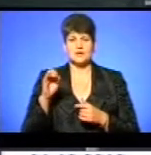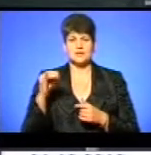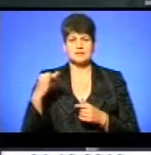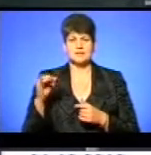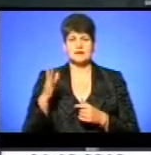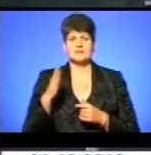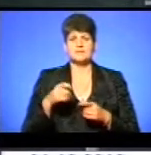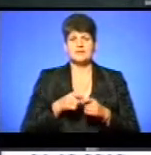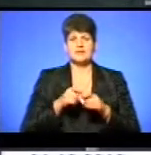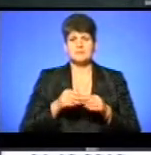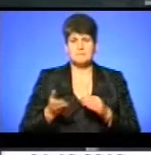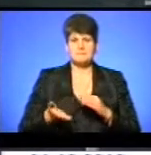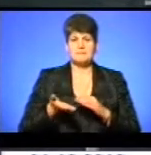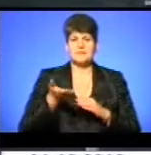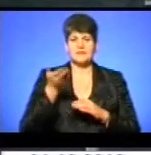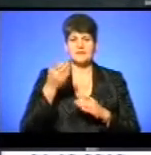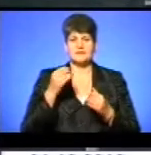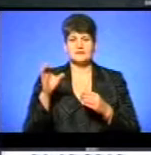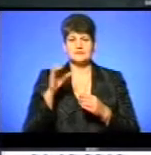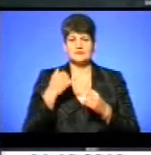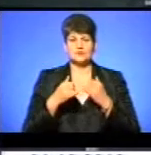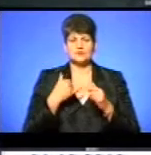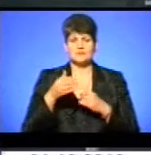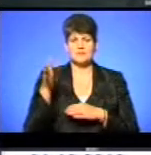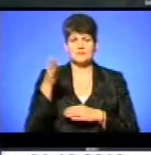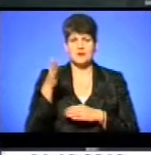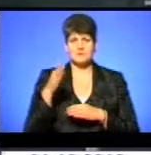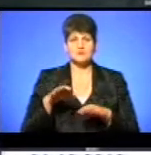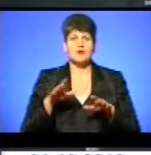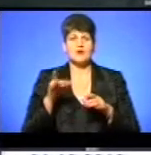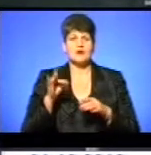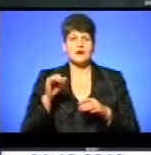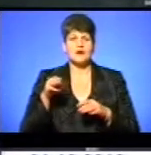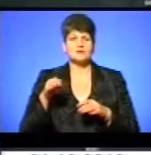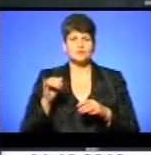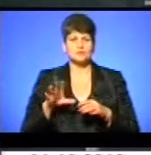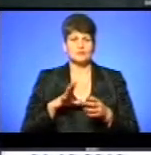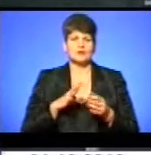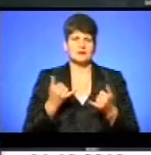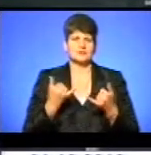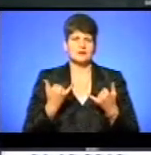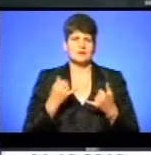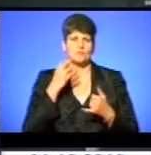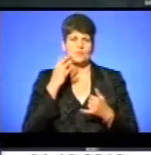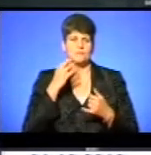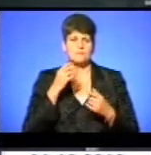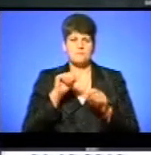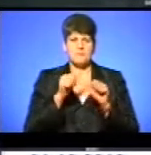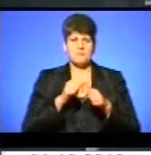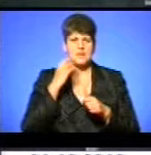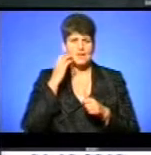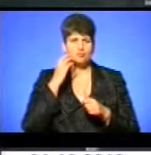на ратуші блакитно-жовтий прапор. Ратуша була розташована на місці теперішнього пам'ятника Пушкіну. Від 23 листопада